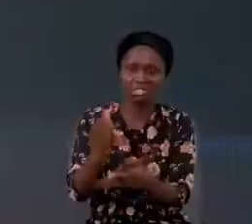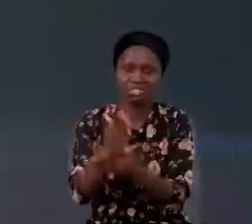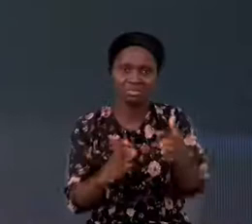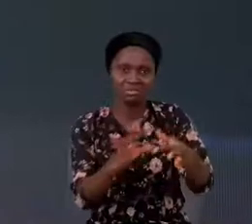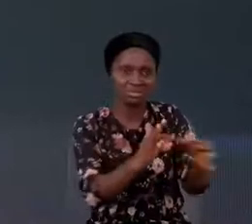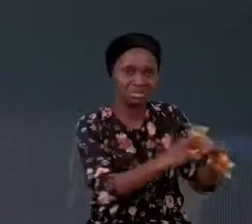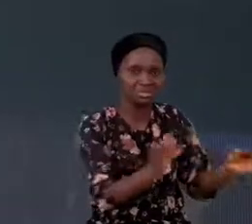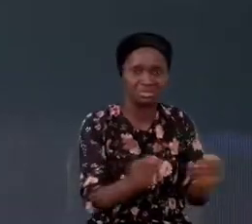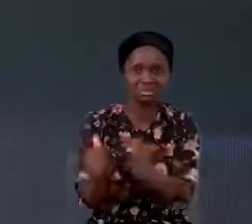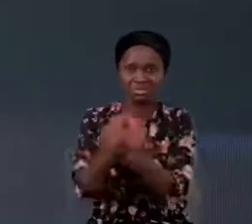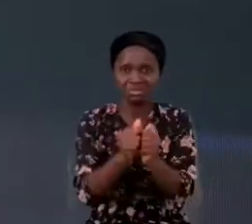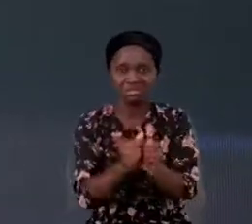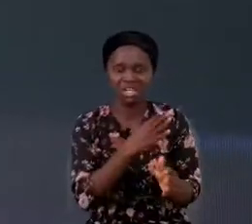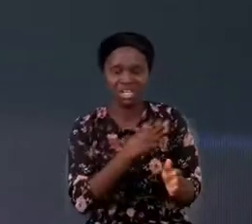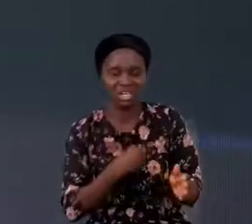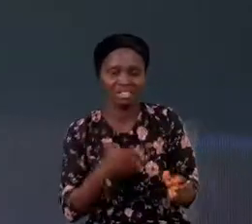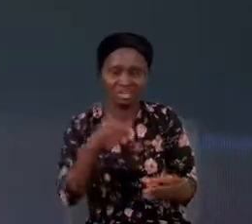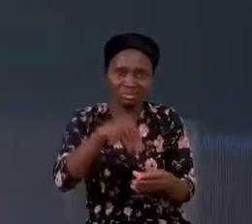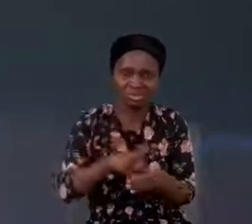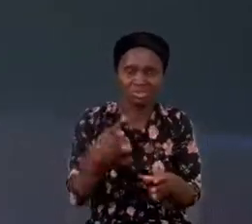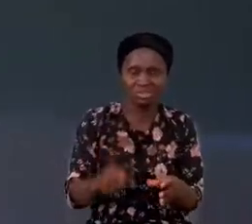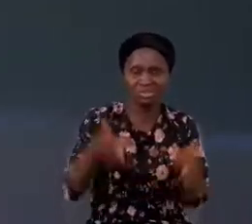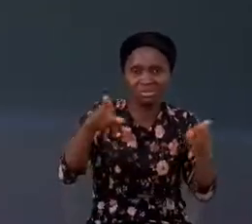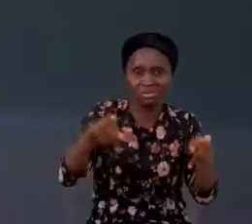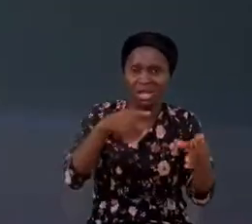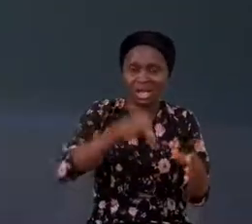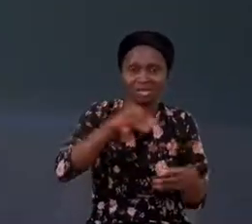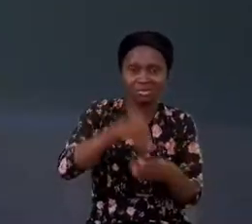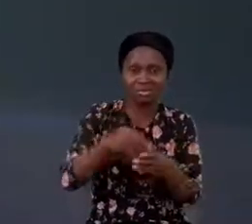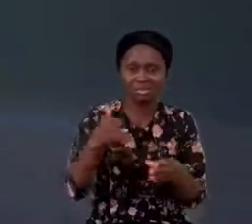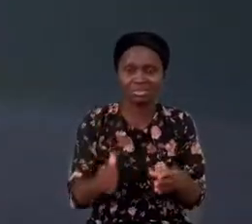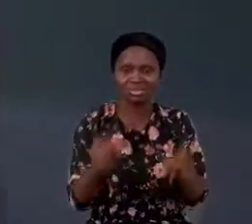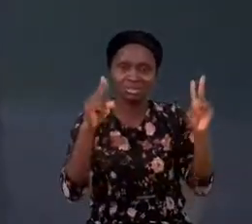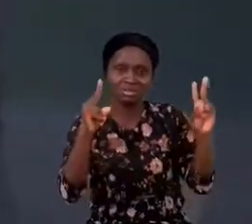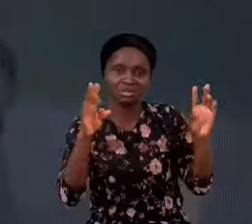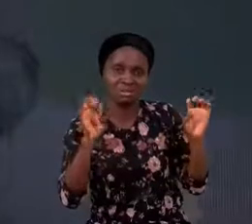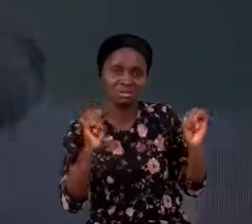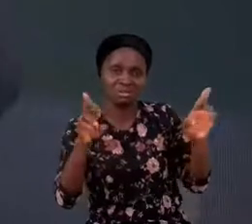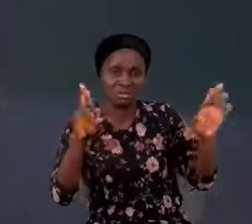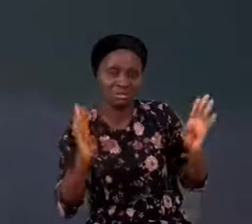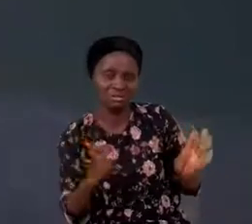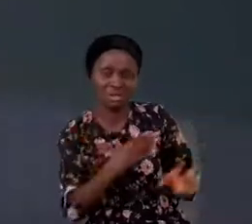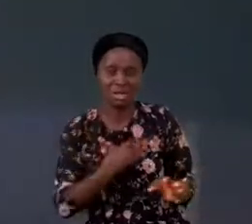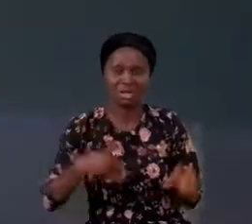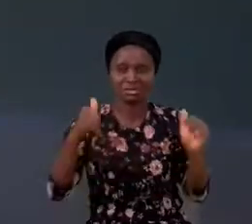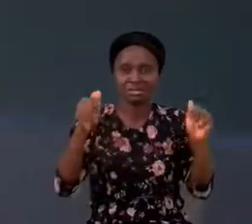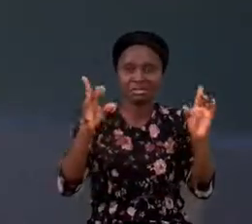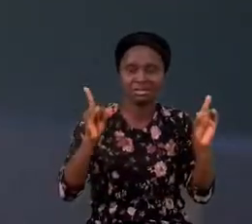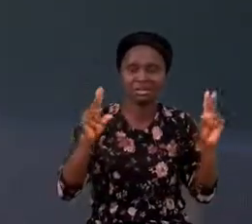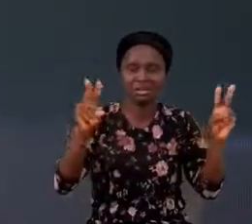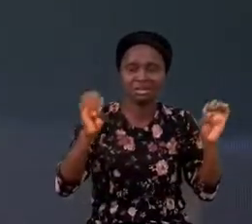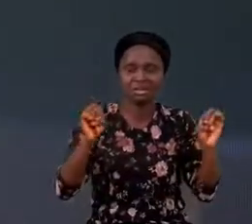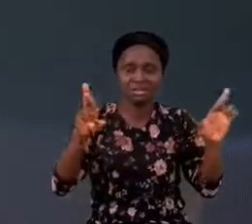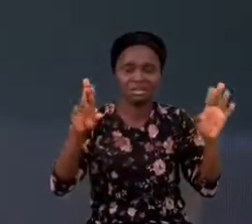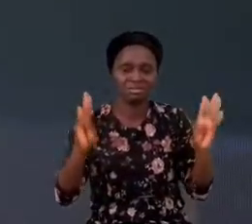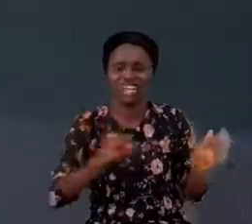entre l'adverbe et l'adjectif? Vraiment, je n'aime pas ça. Hein? Nous devons l'aimer. Nous devons avoir de la passion pour la chose.